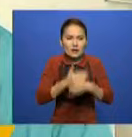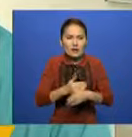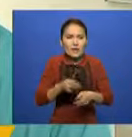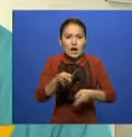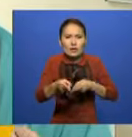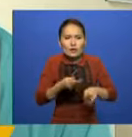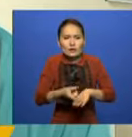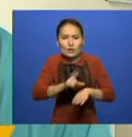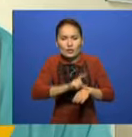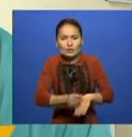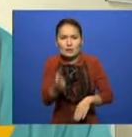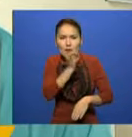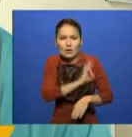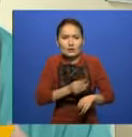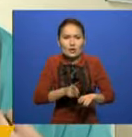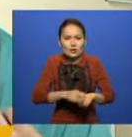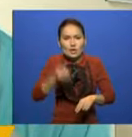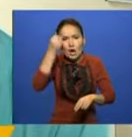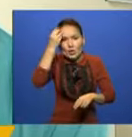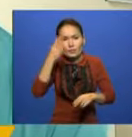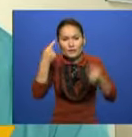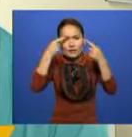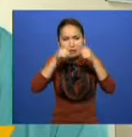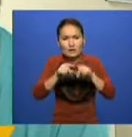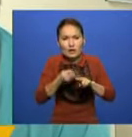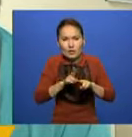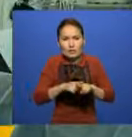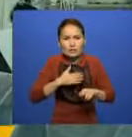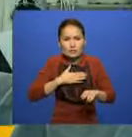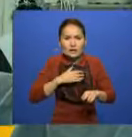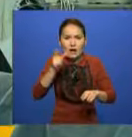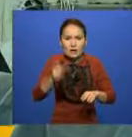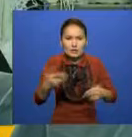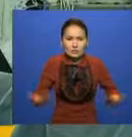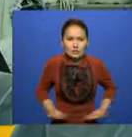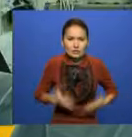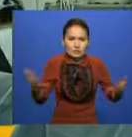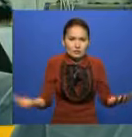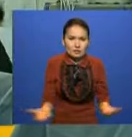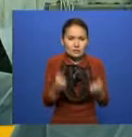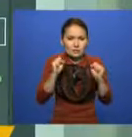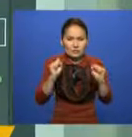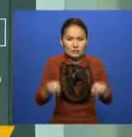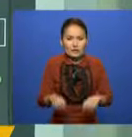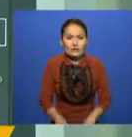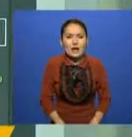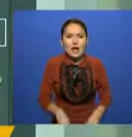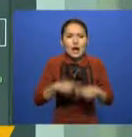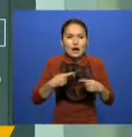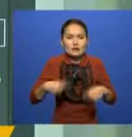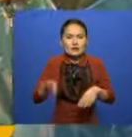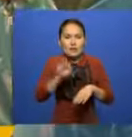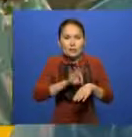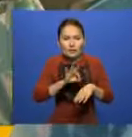да пайдасы мол. Ақылды манекенмен кез келген қиын жағдайдан жол табуға болады. Бұрындары деформациялаушы артроз секілді диагнозға ем